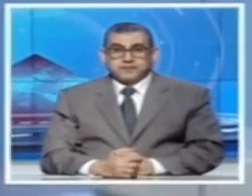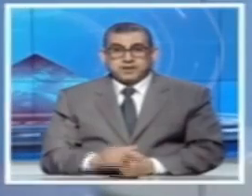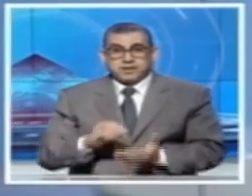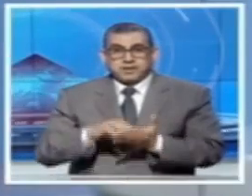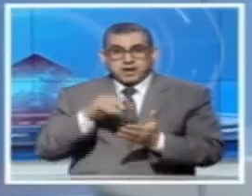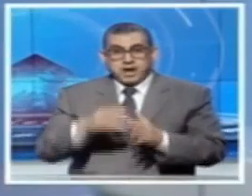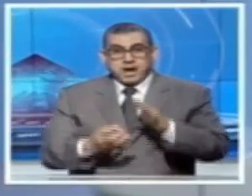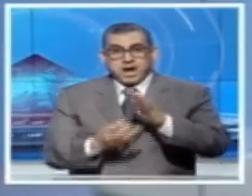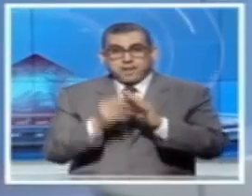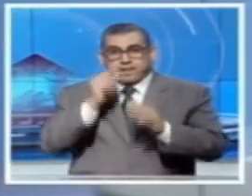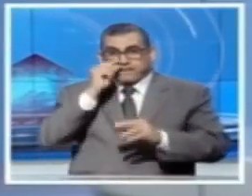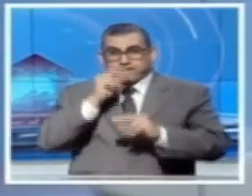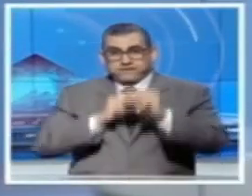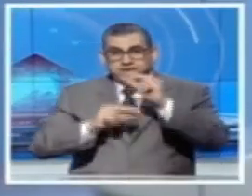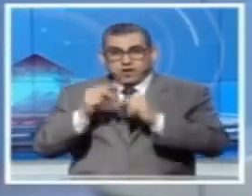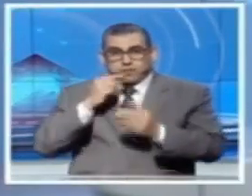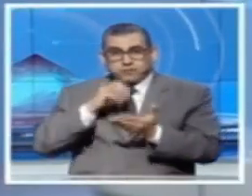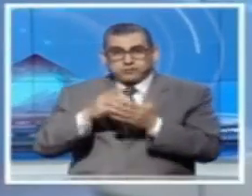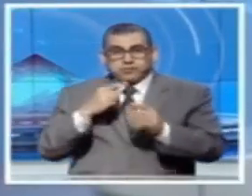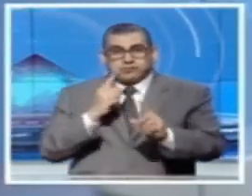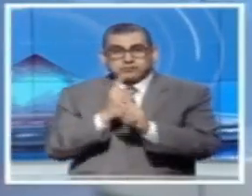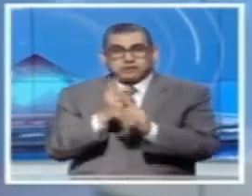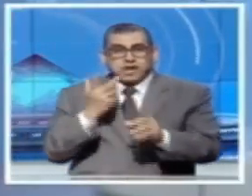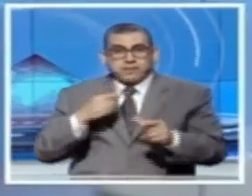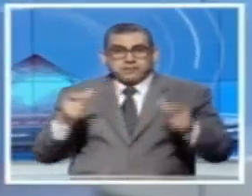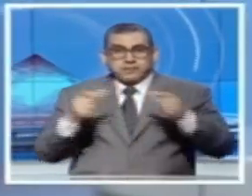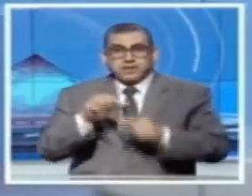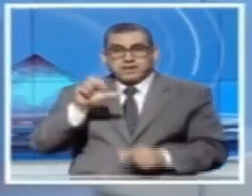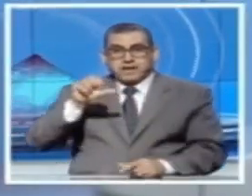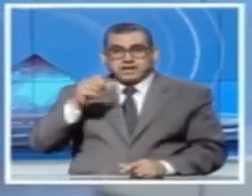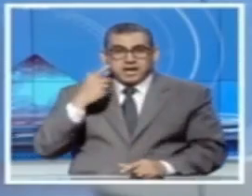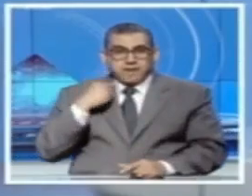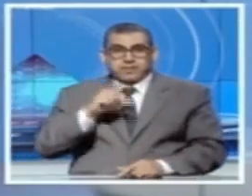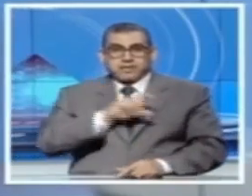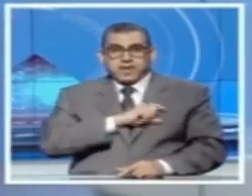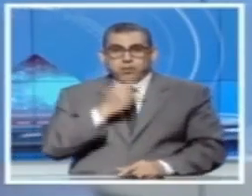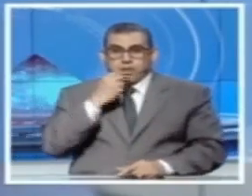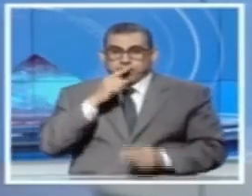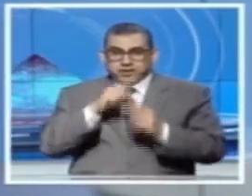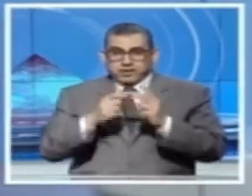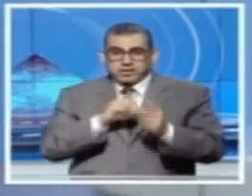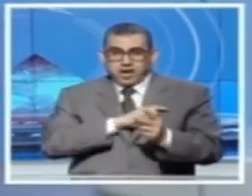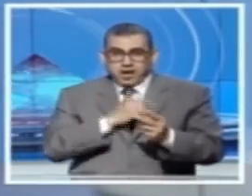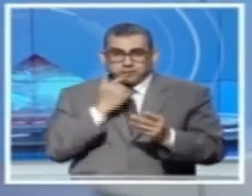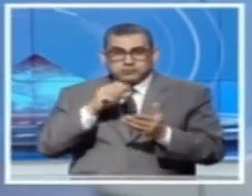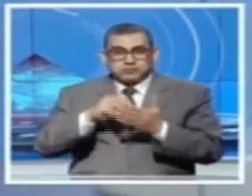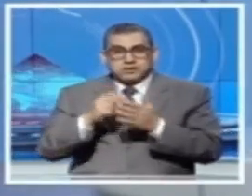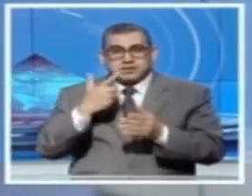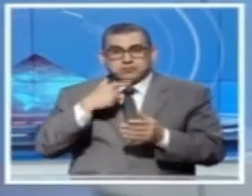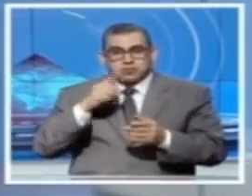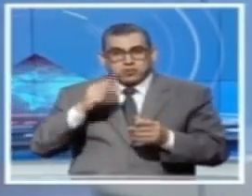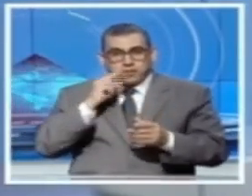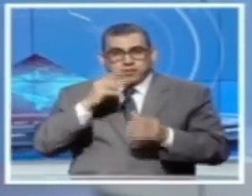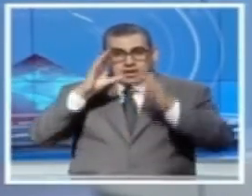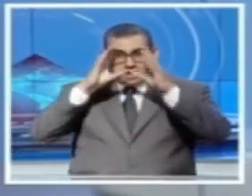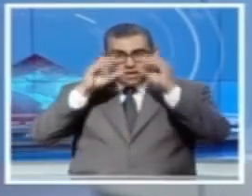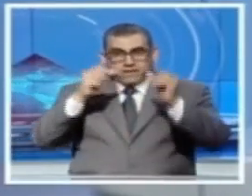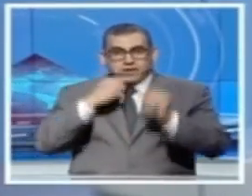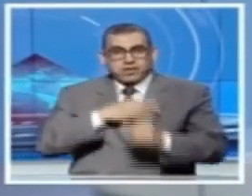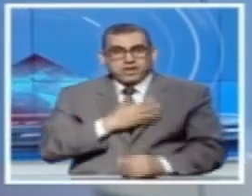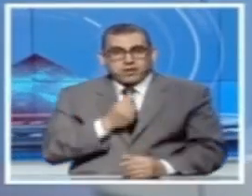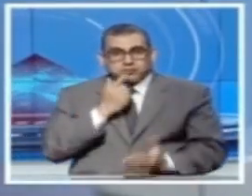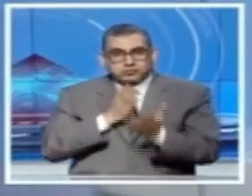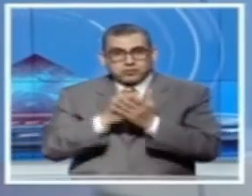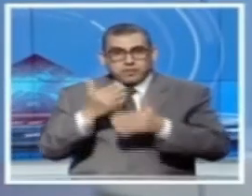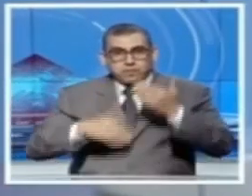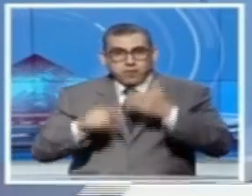انطلقت بجامعة الفيوم فعاليات الملتقى التاسع للطالب والطالبة المثاليين والملتقى الثاني لمبادرة سفراء النوايا الحسنة لذوي